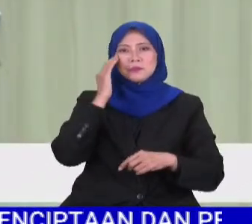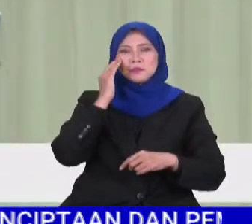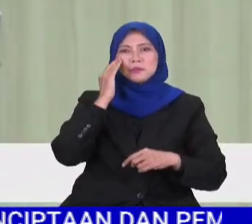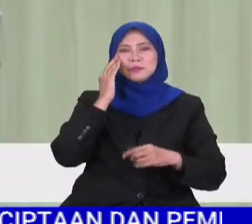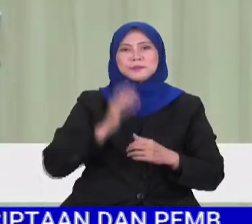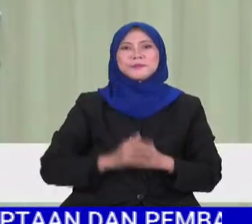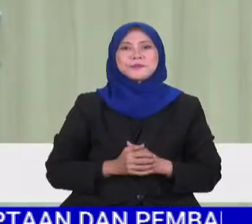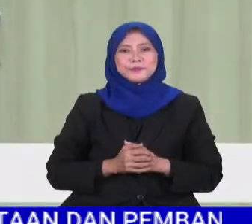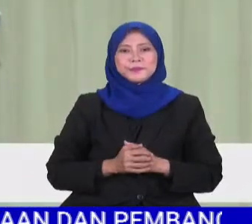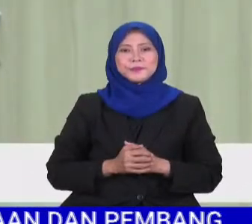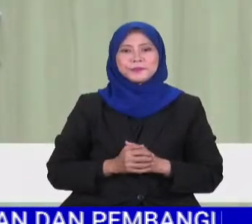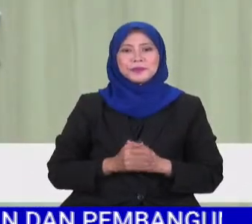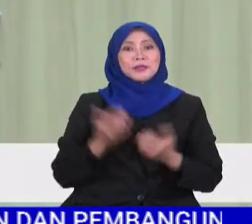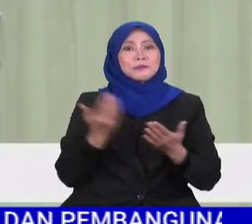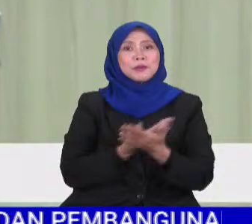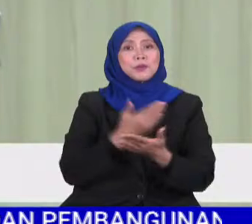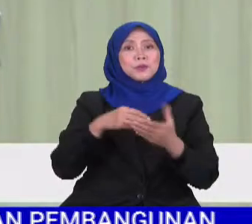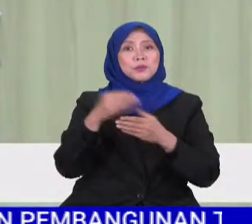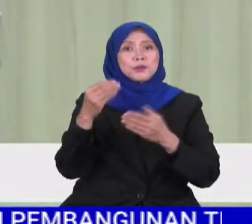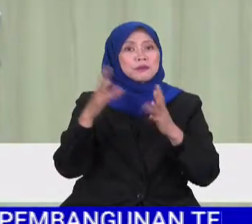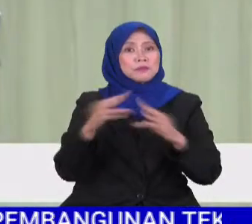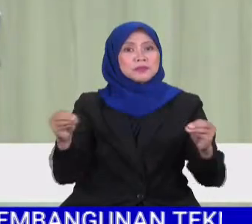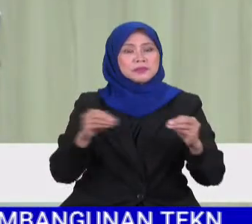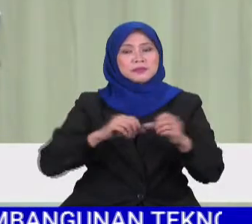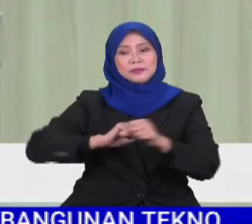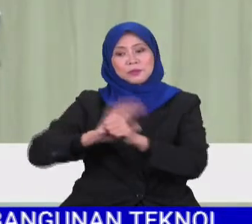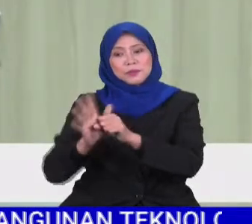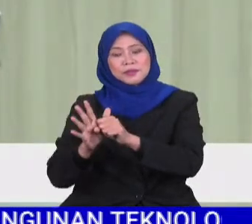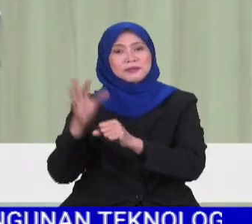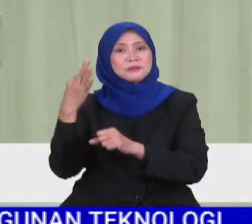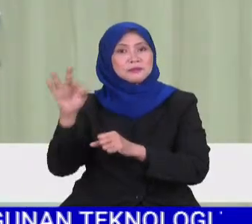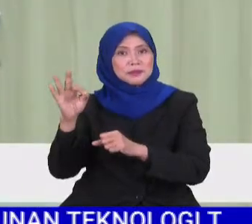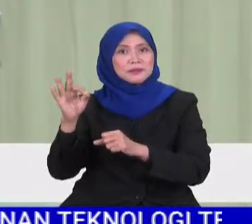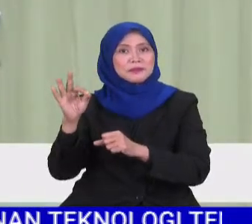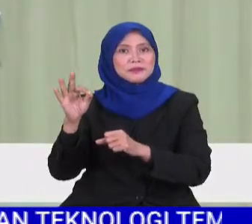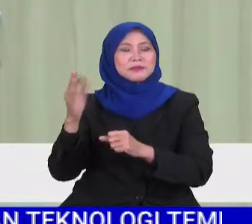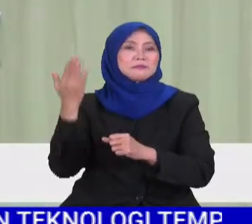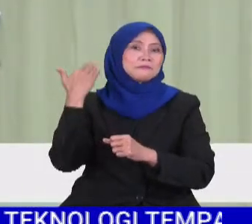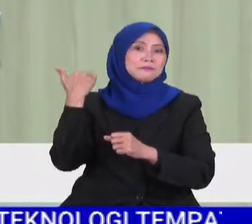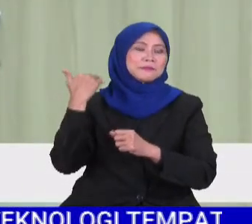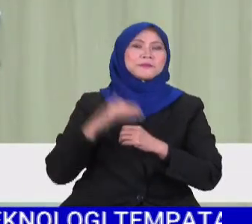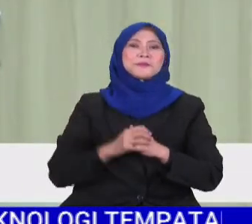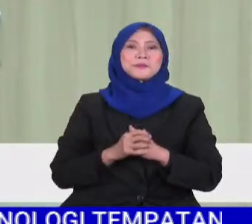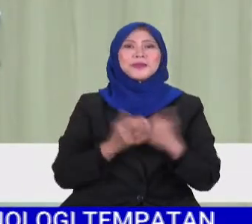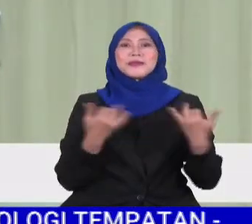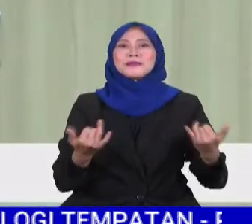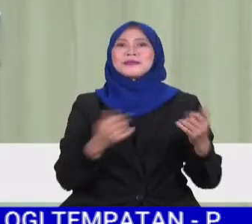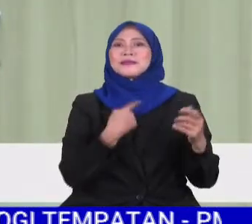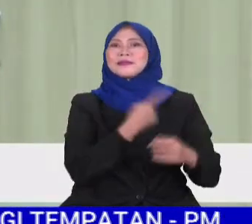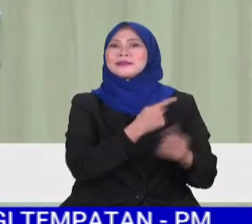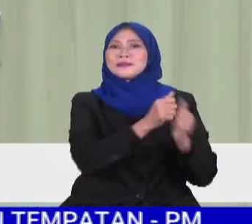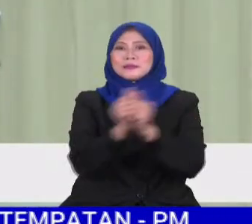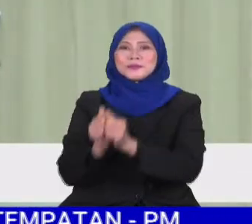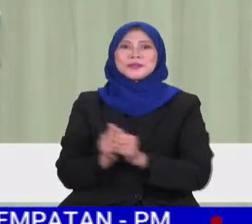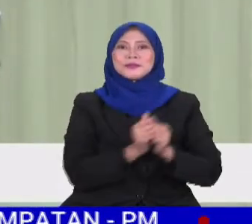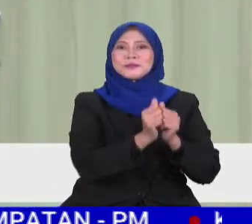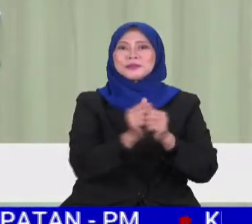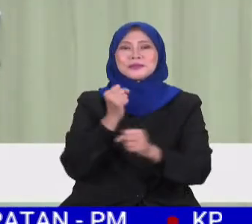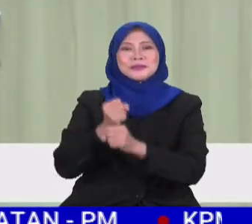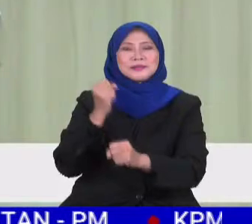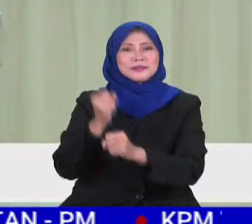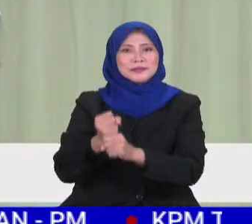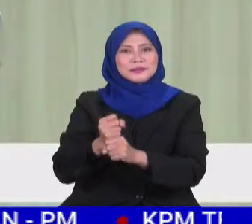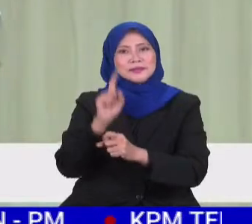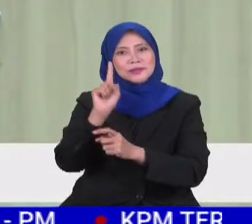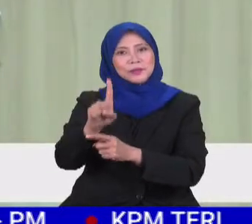sebutkan tadi kita baru keluar daripada pandemi covid-19 maka marilah kita sama-sama bekerja ya sebagai